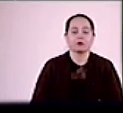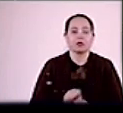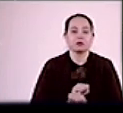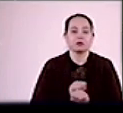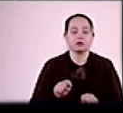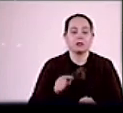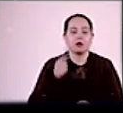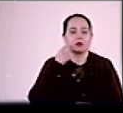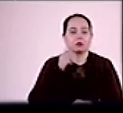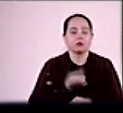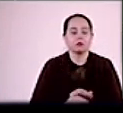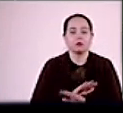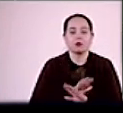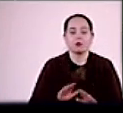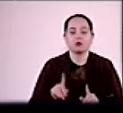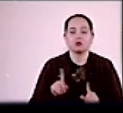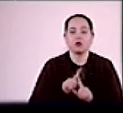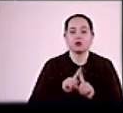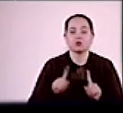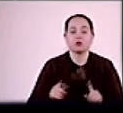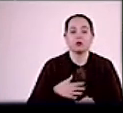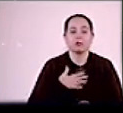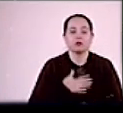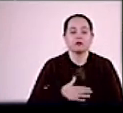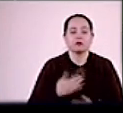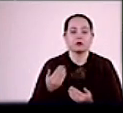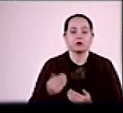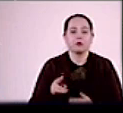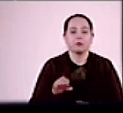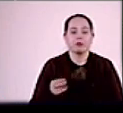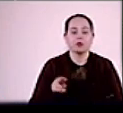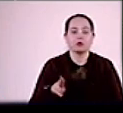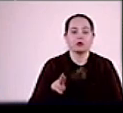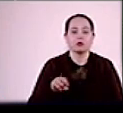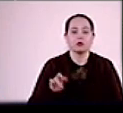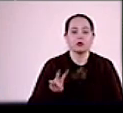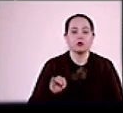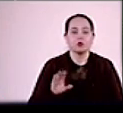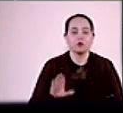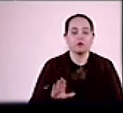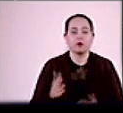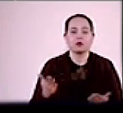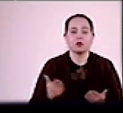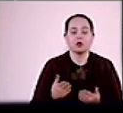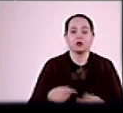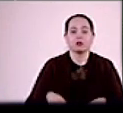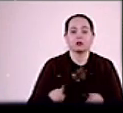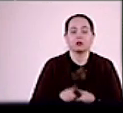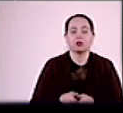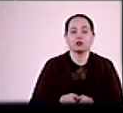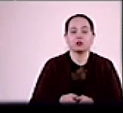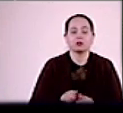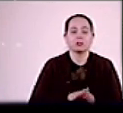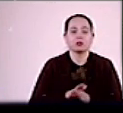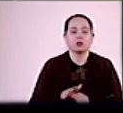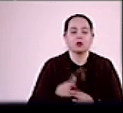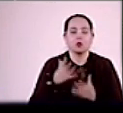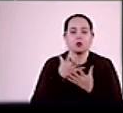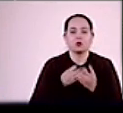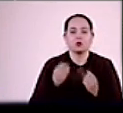Нельзя не заметить, что особенно переживает за Петю Денисов, который даже целую ночь не